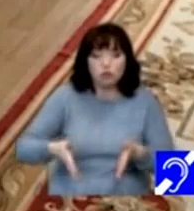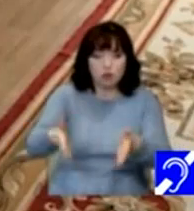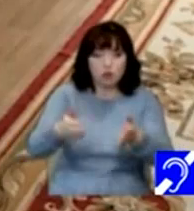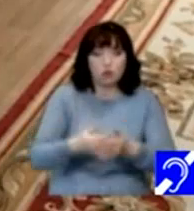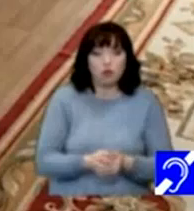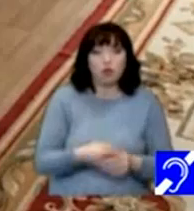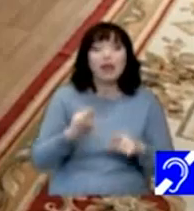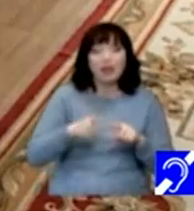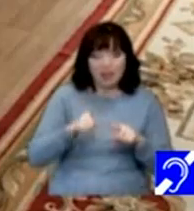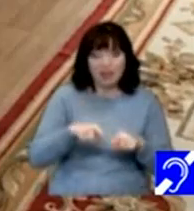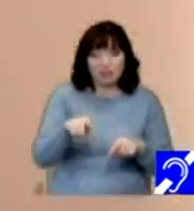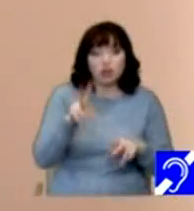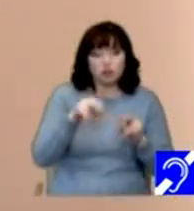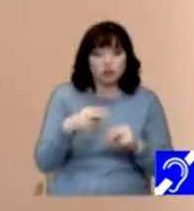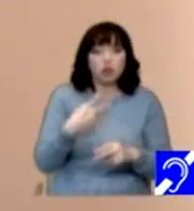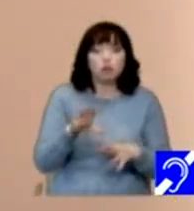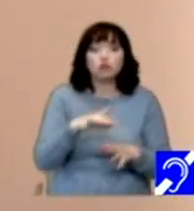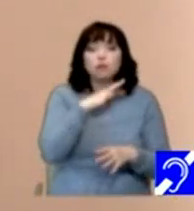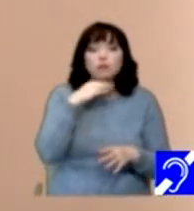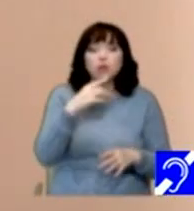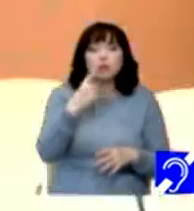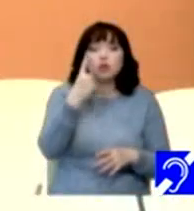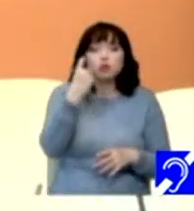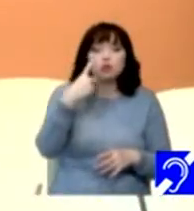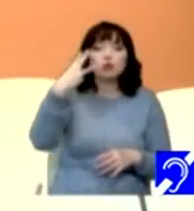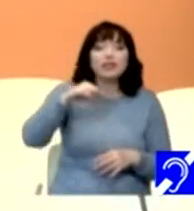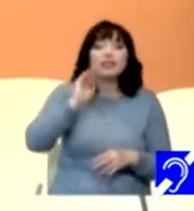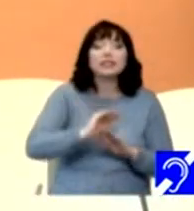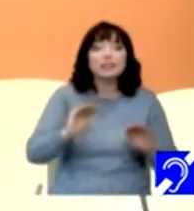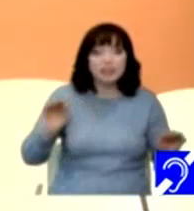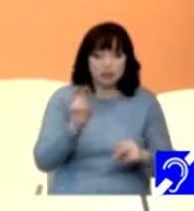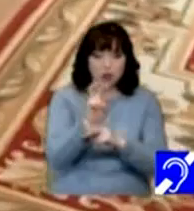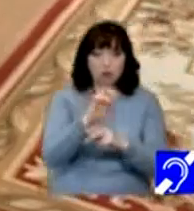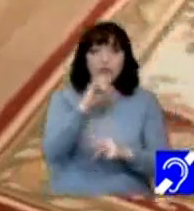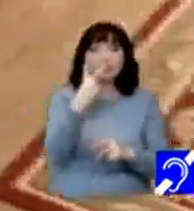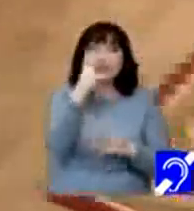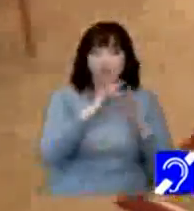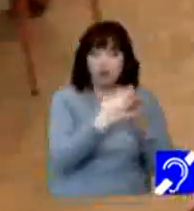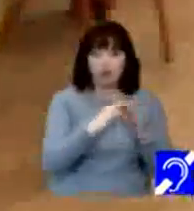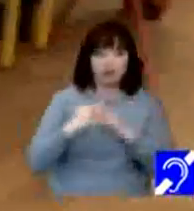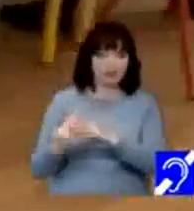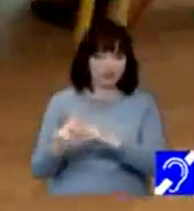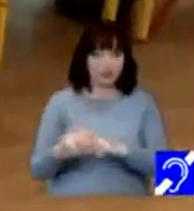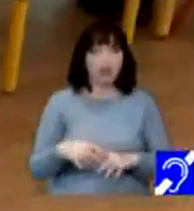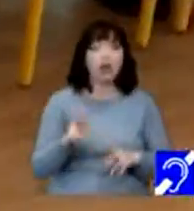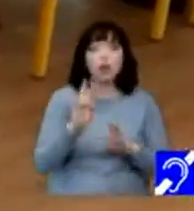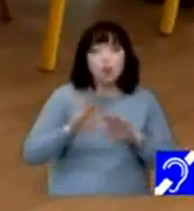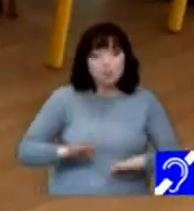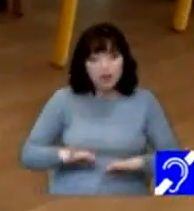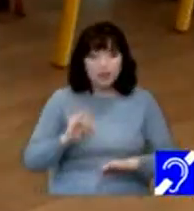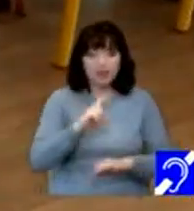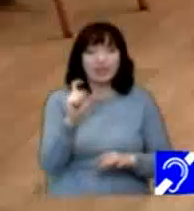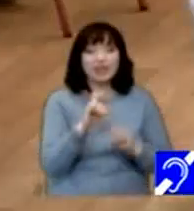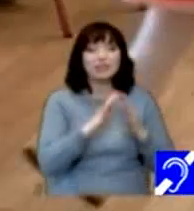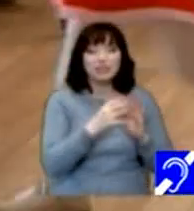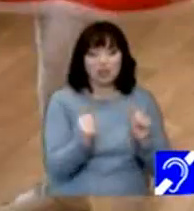din comuna Pânășești este frecventată de aproape 130 de copii din două sate. Aici își aduc copiii atât localnicii cât și cei